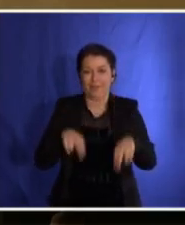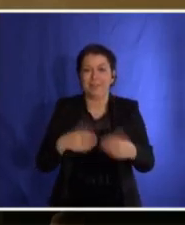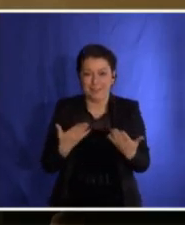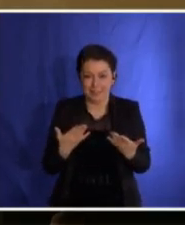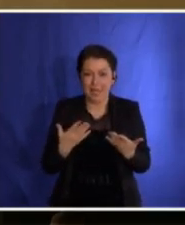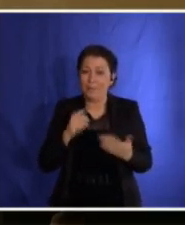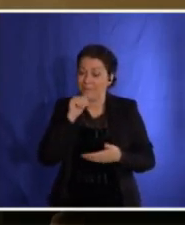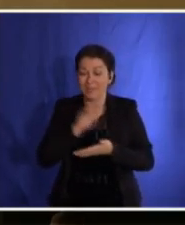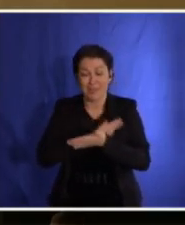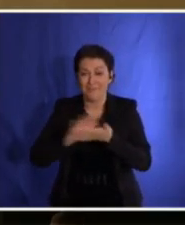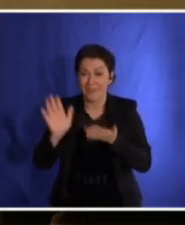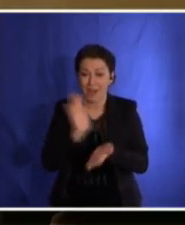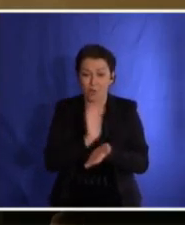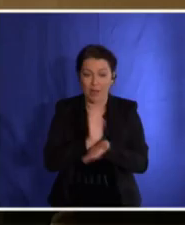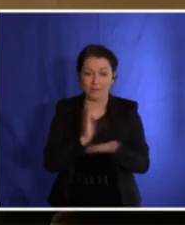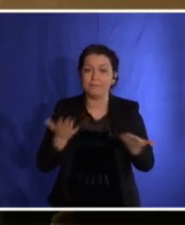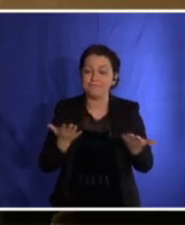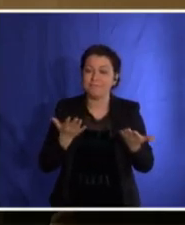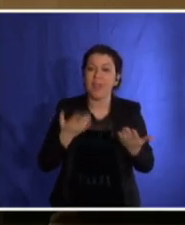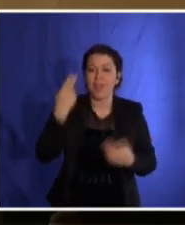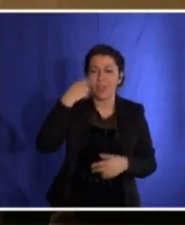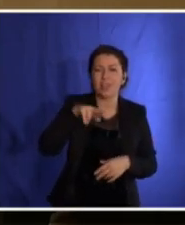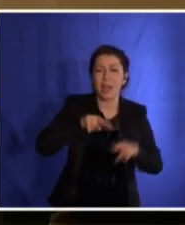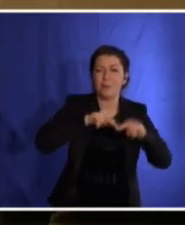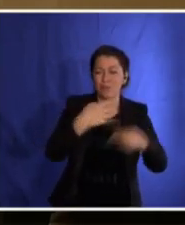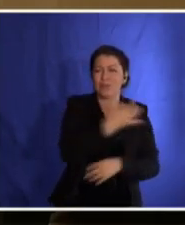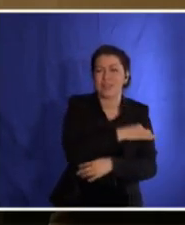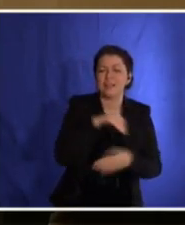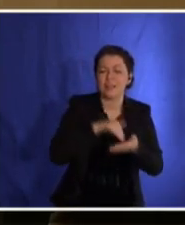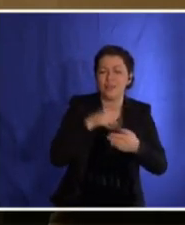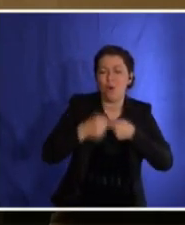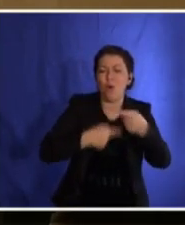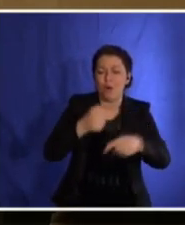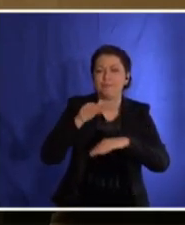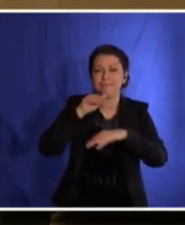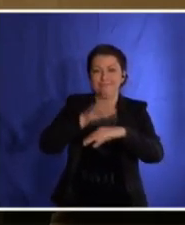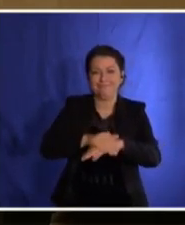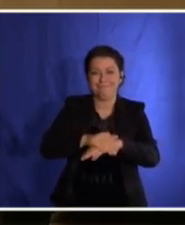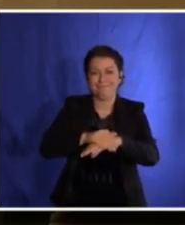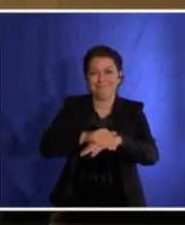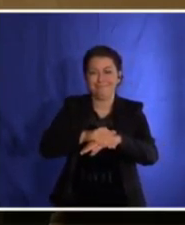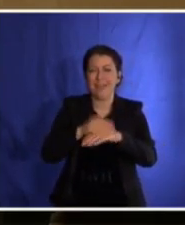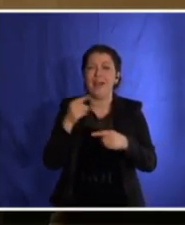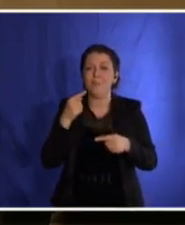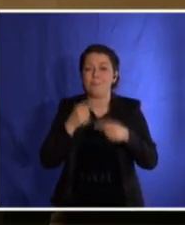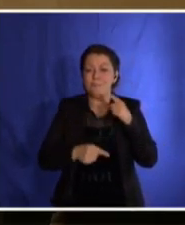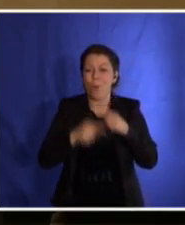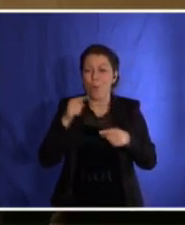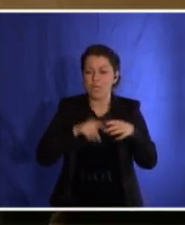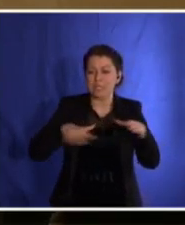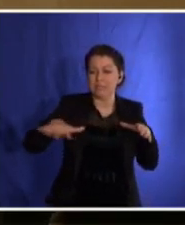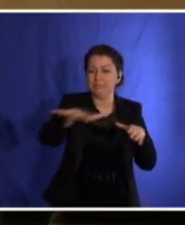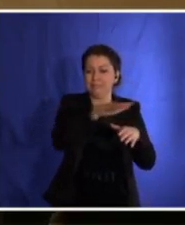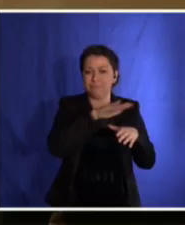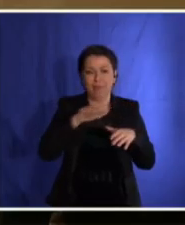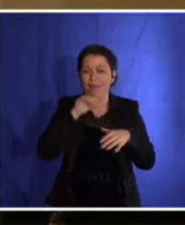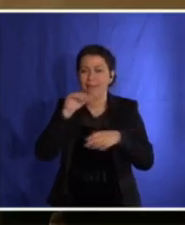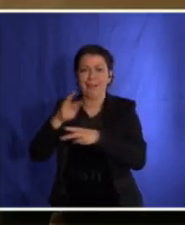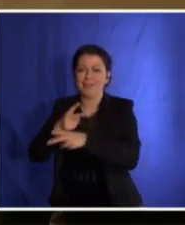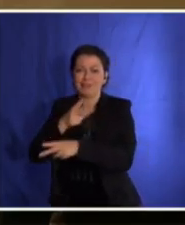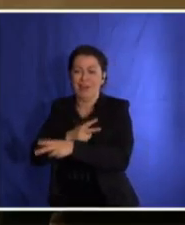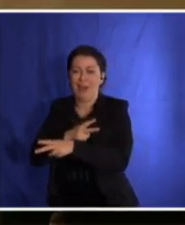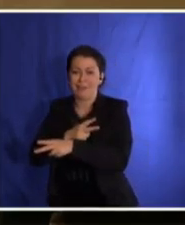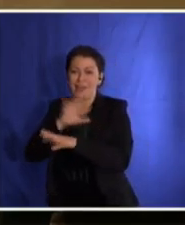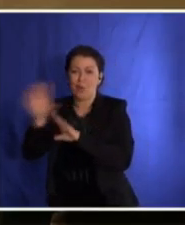Aber der Herr Bundeskanzler, da wird schon noch draufkommen, dass die politische Bühne kein verstaatlichtes Unternehmen ist, wo Inszenierung